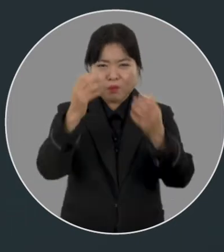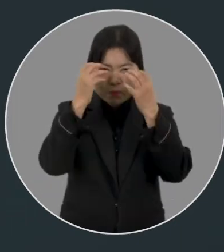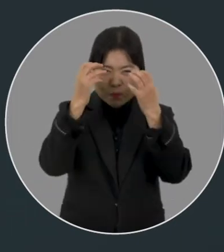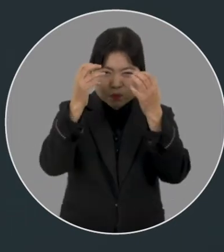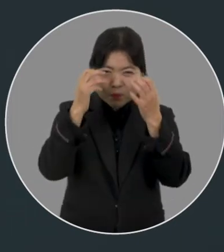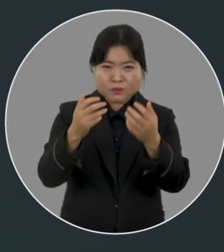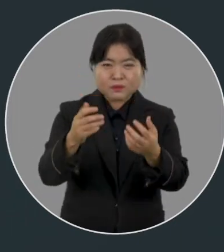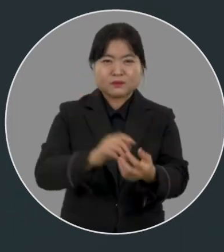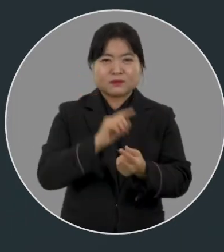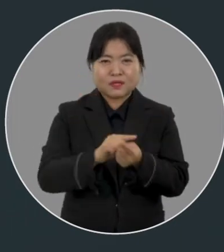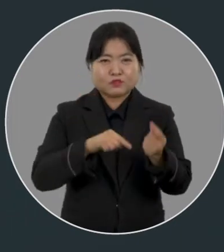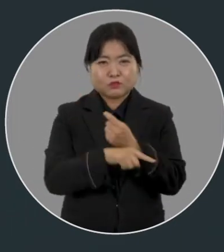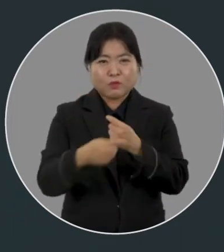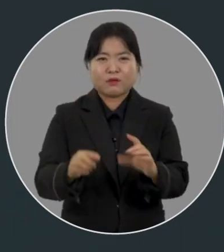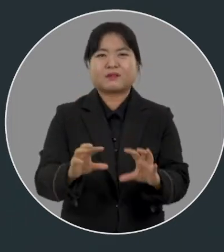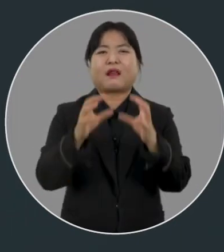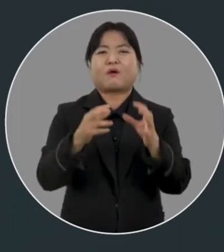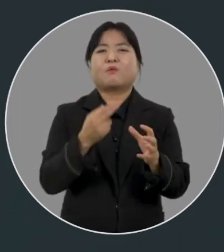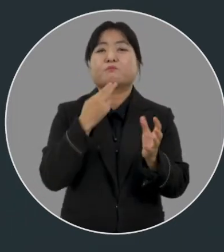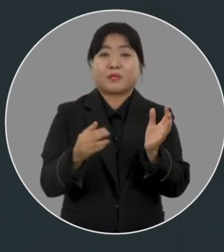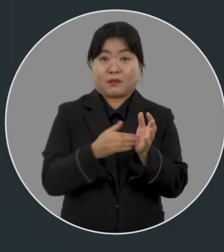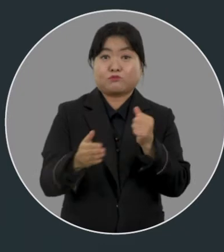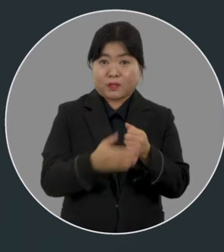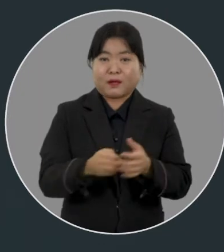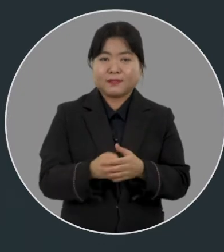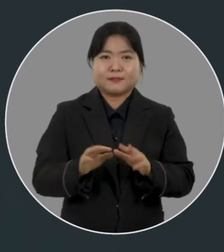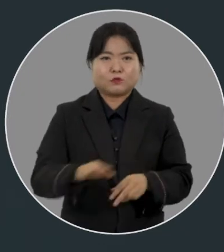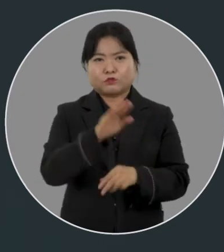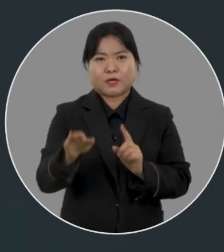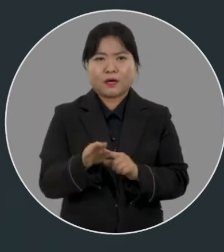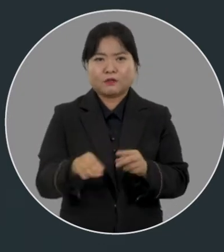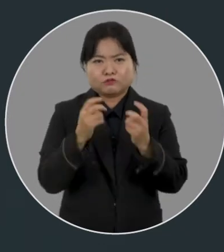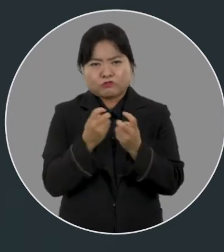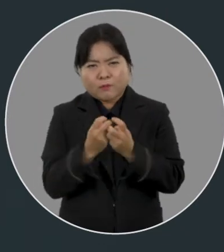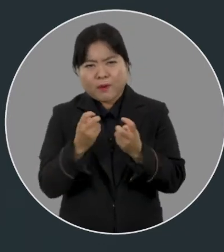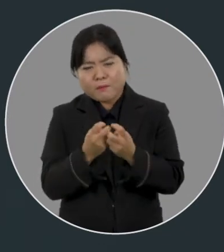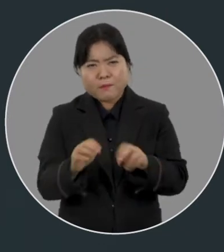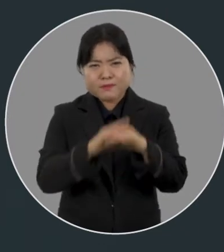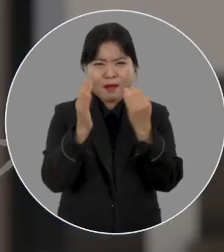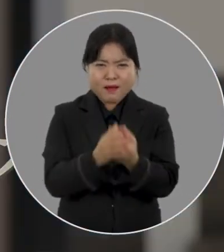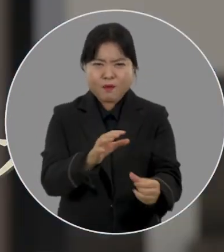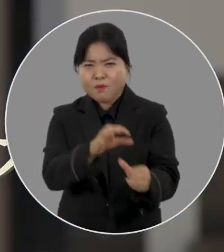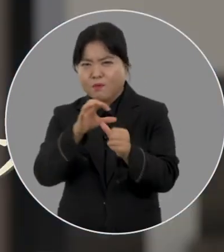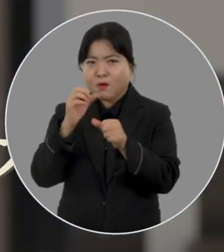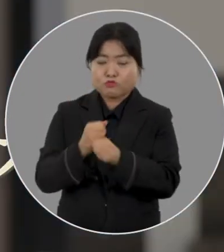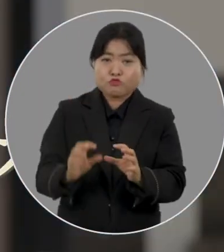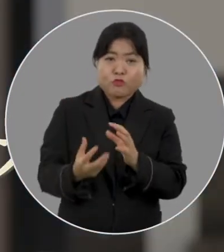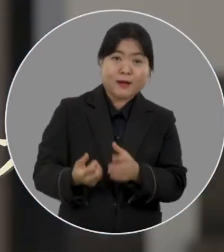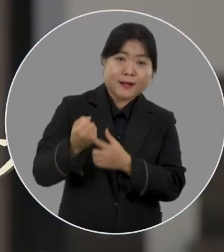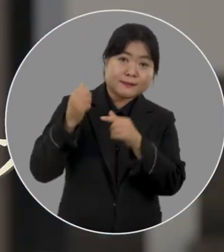근원적 이유는 우리가 나라를 갖지 못했기 때문이다. 이제는 우리가 수단과 방법을 가리지 않고 국가를